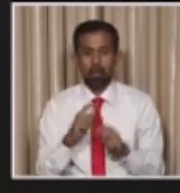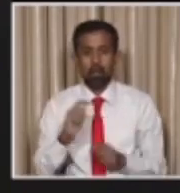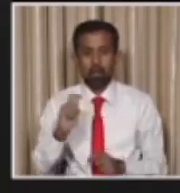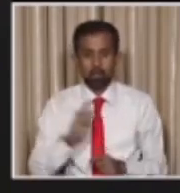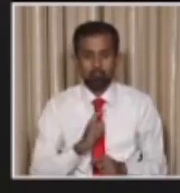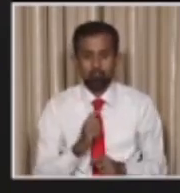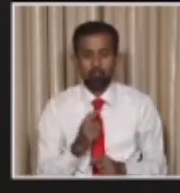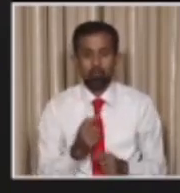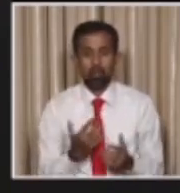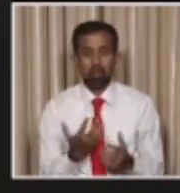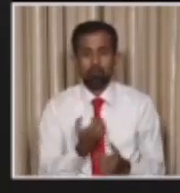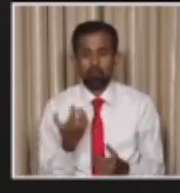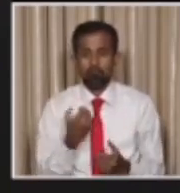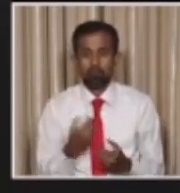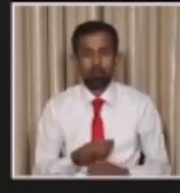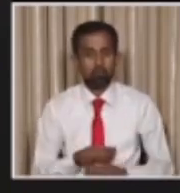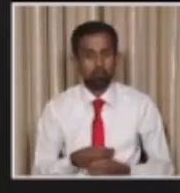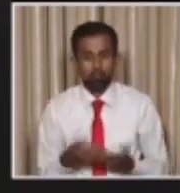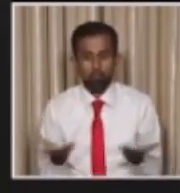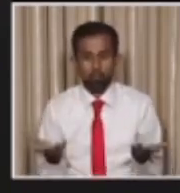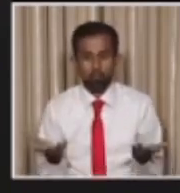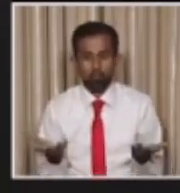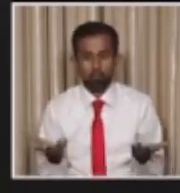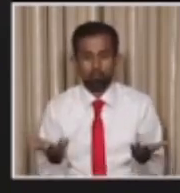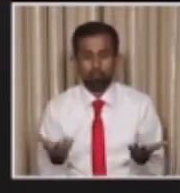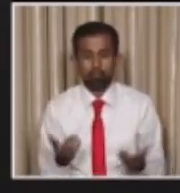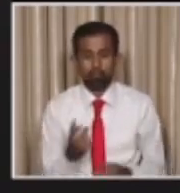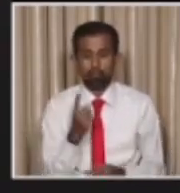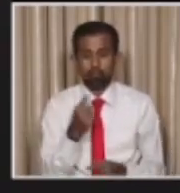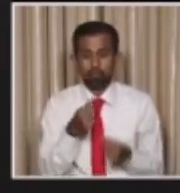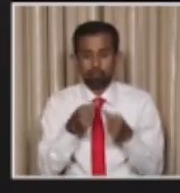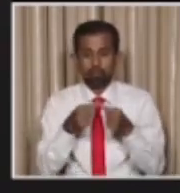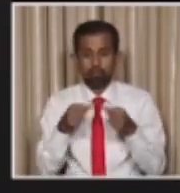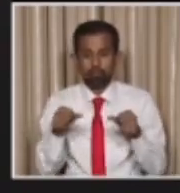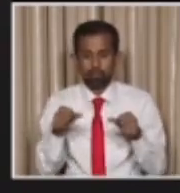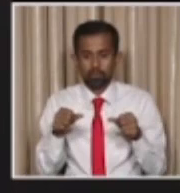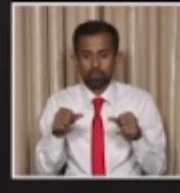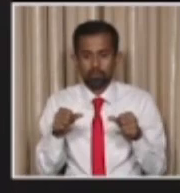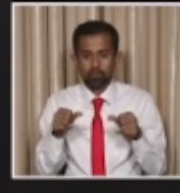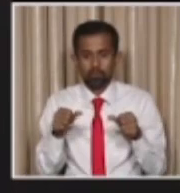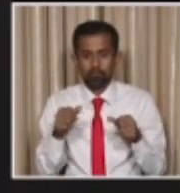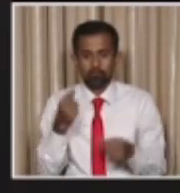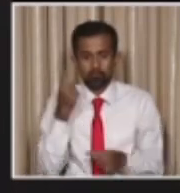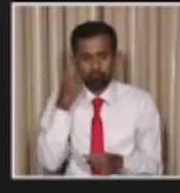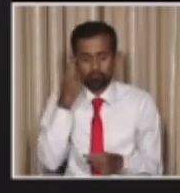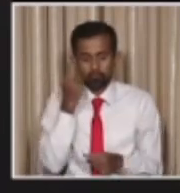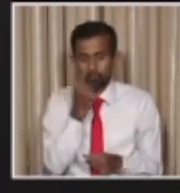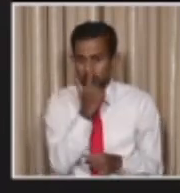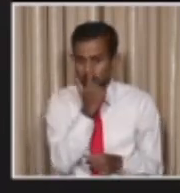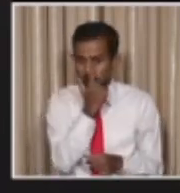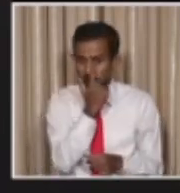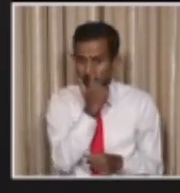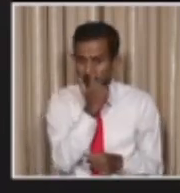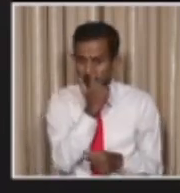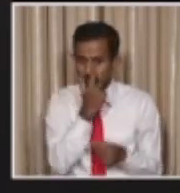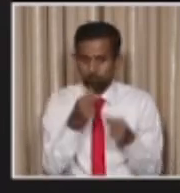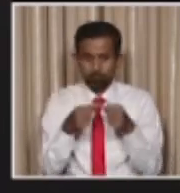තියෙන අවස්ථා ගණනාවක් අහිමි වෙලා තියෙනවා. එකක් තමයි මේ ස්ටිකර් එක. අපි දන්නවා මේ ස්ටිකර්